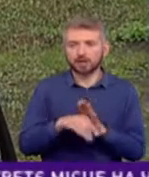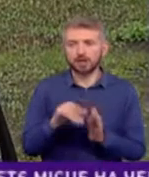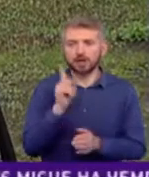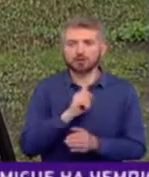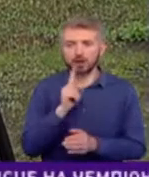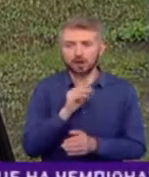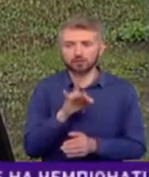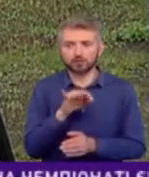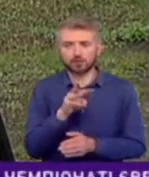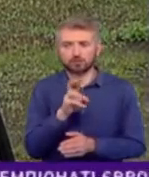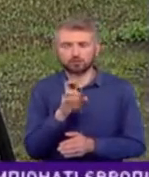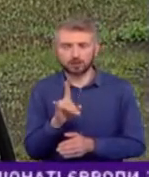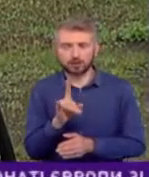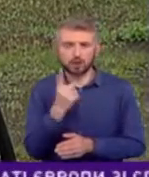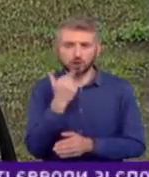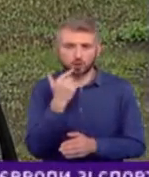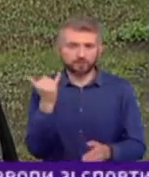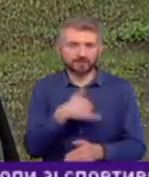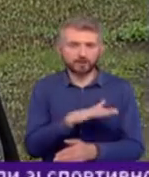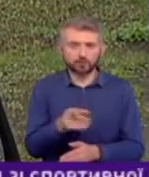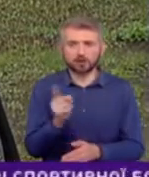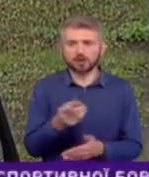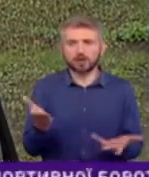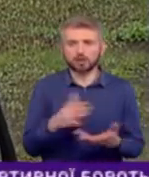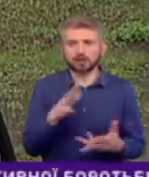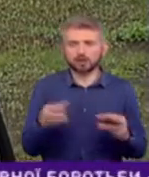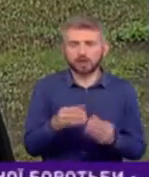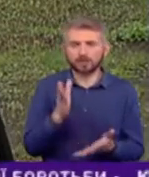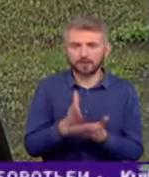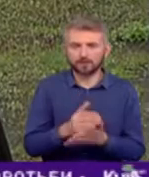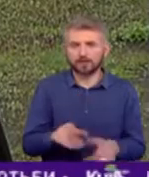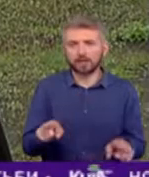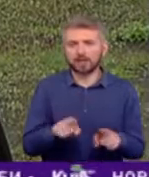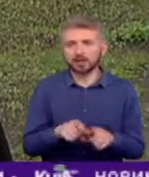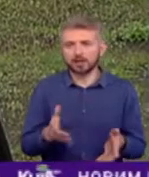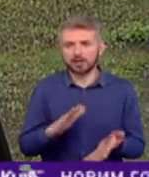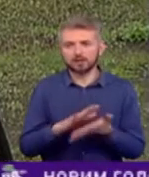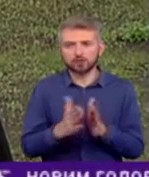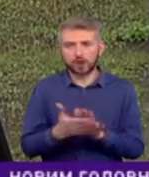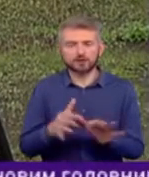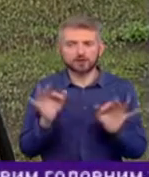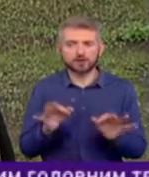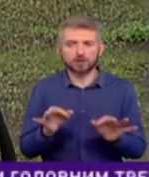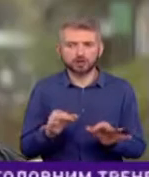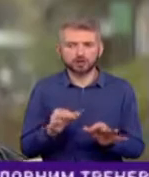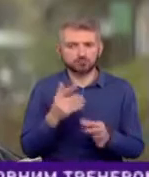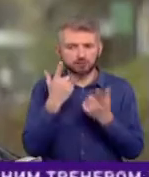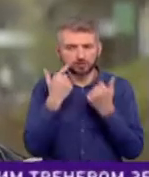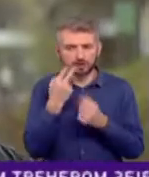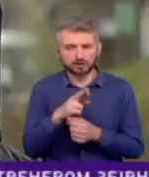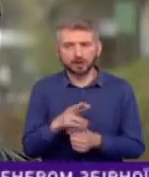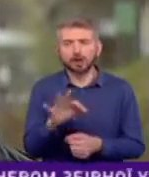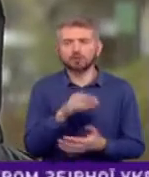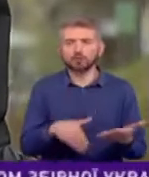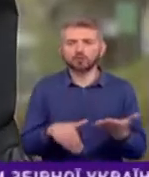ми тромбоконцентрат або кров йому не вольють, ну тоді от якийсь результат є. А так ситуація, звісно, плачевна. Про